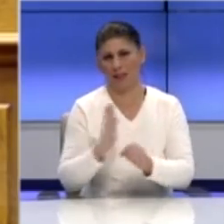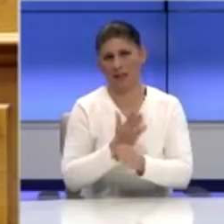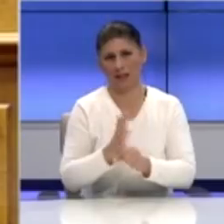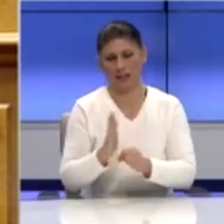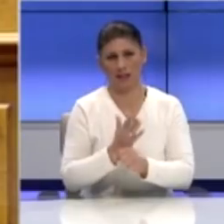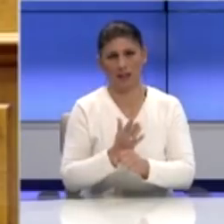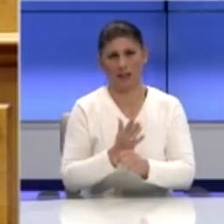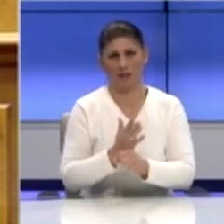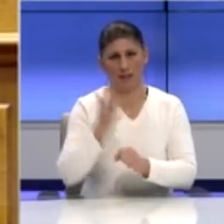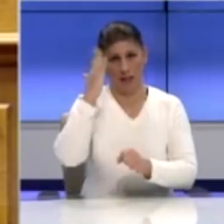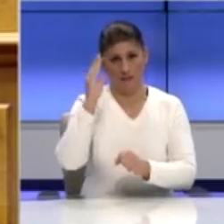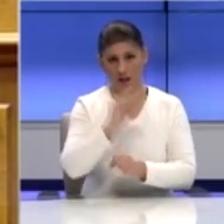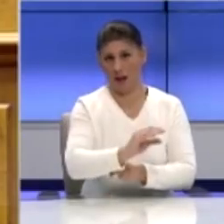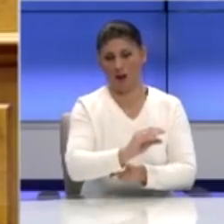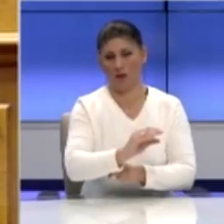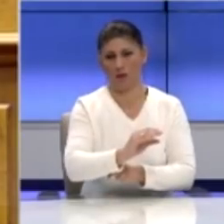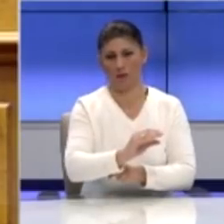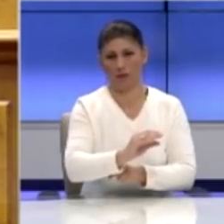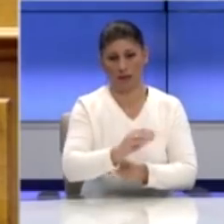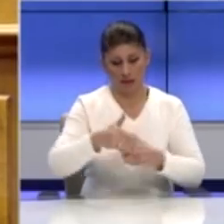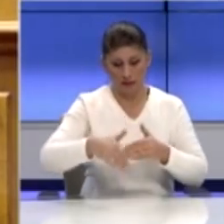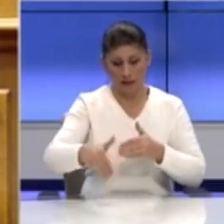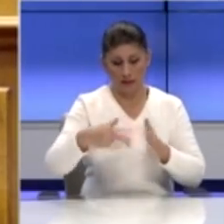καταστραφεί αρκετό κεφάλαιο την περίοδο